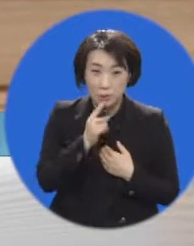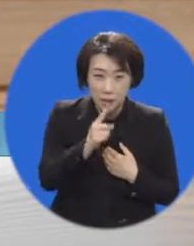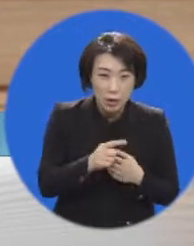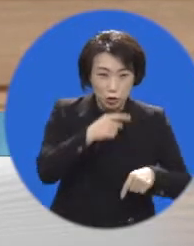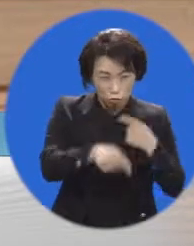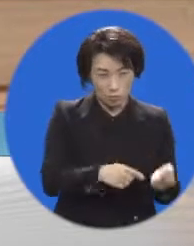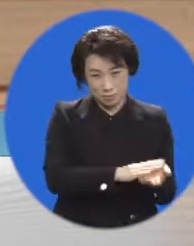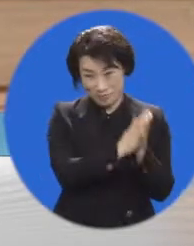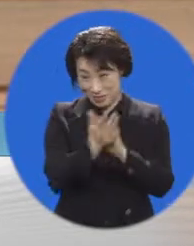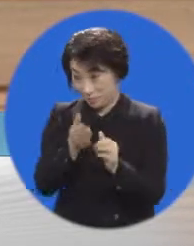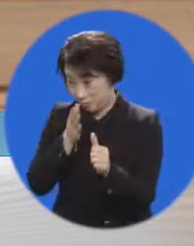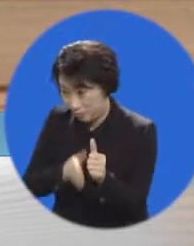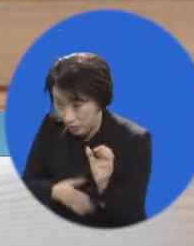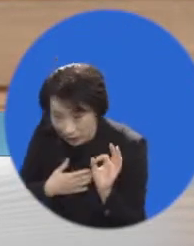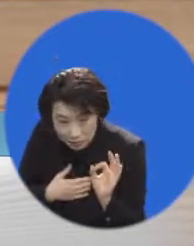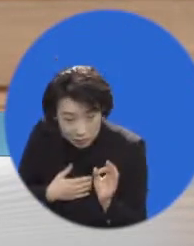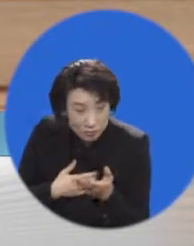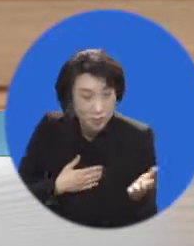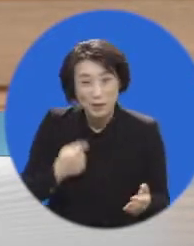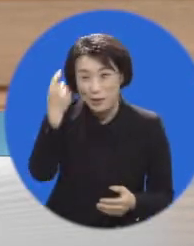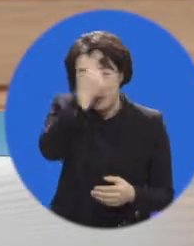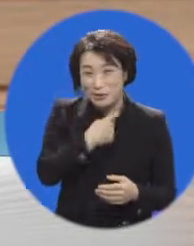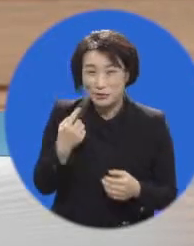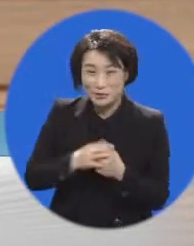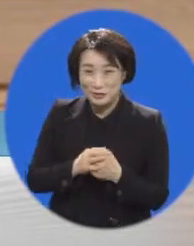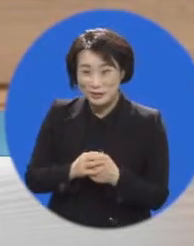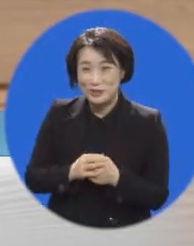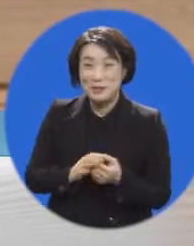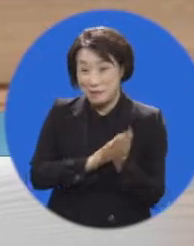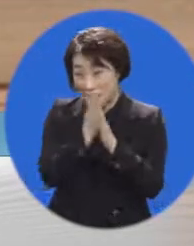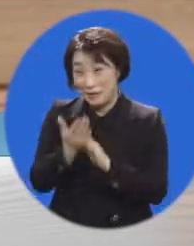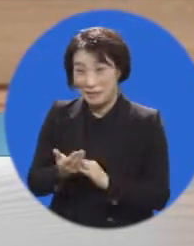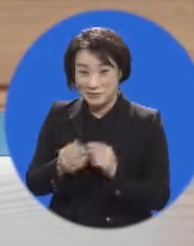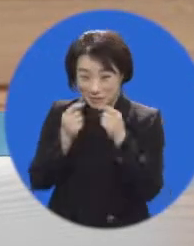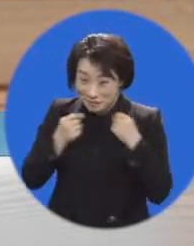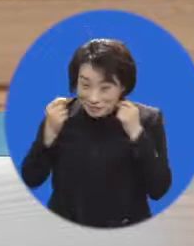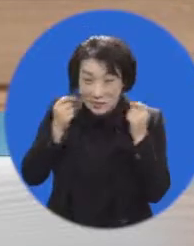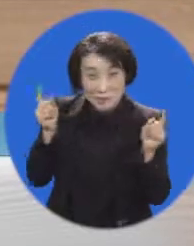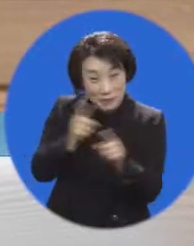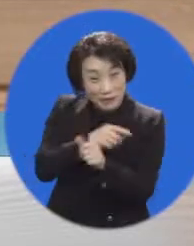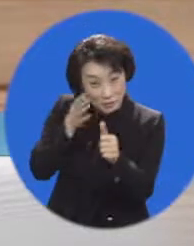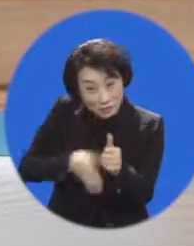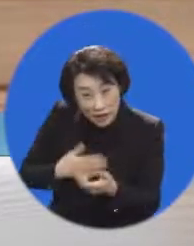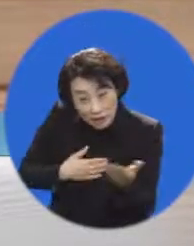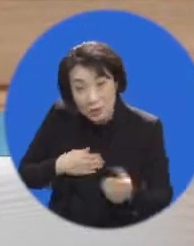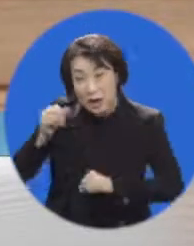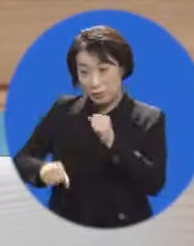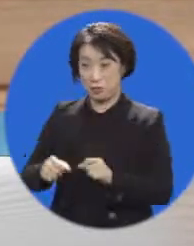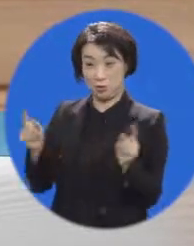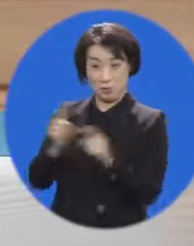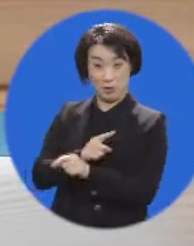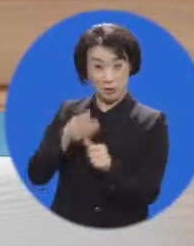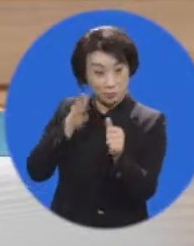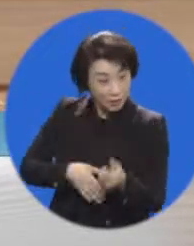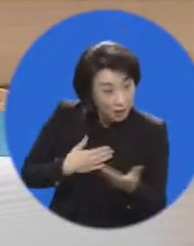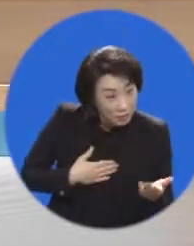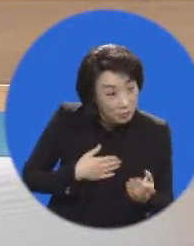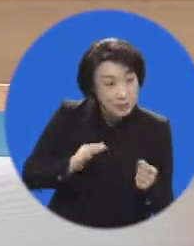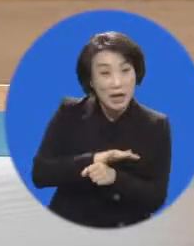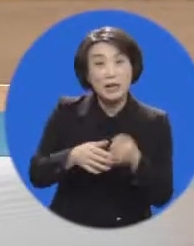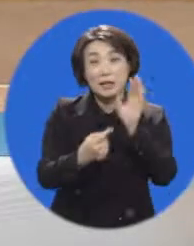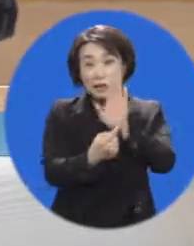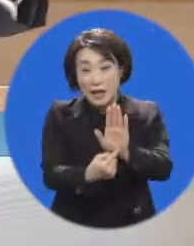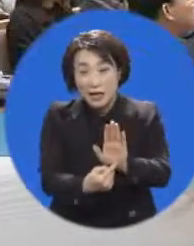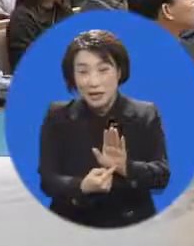달라지고 얼굴이 달라지고 행동이 달라져 사랑이 표현되는 교회가